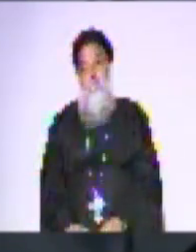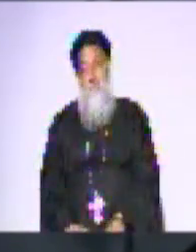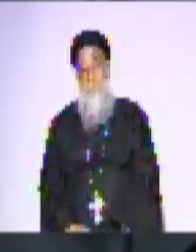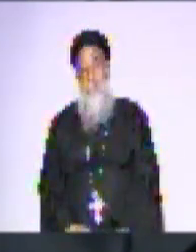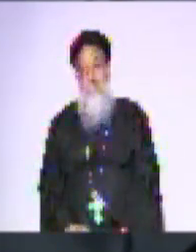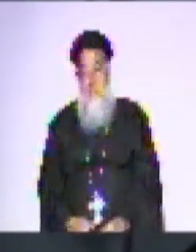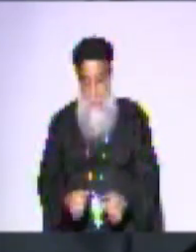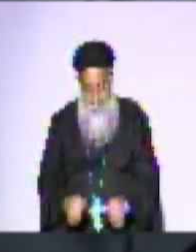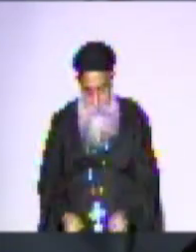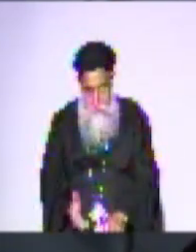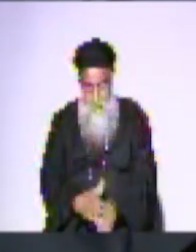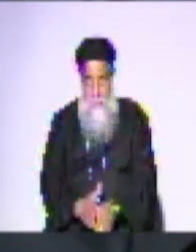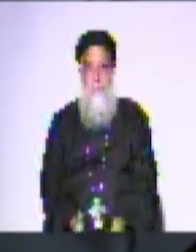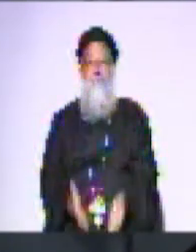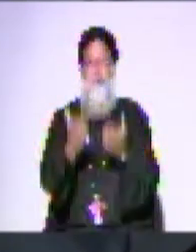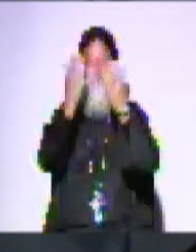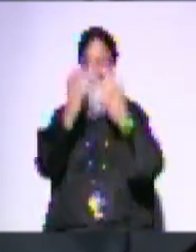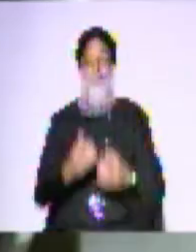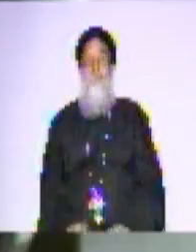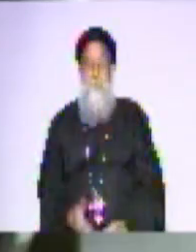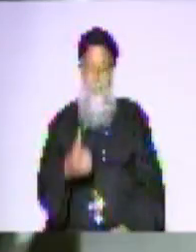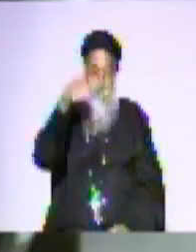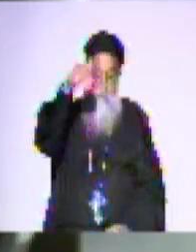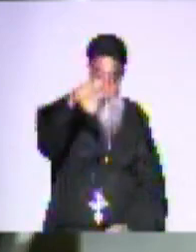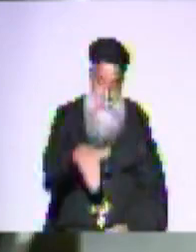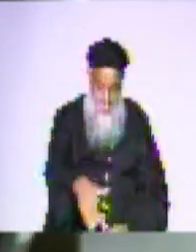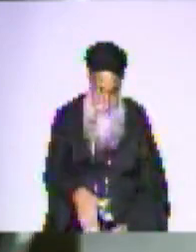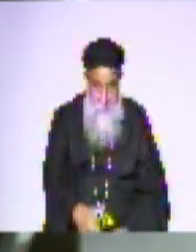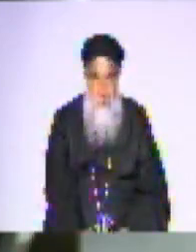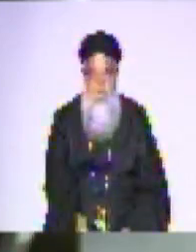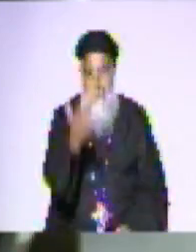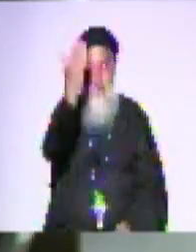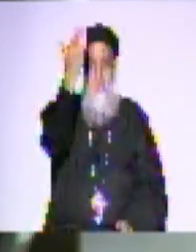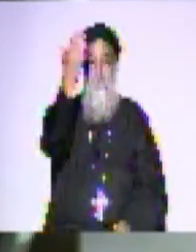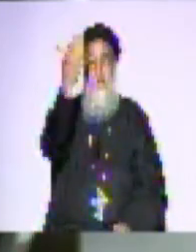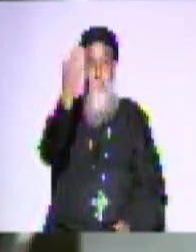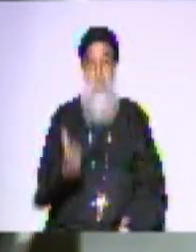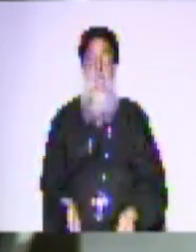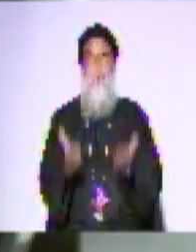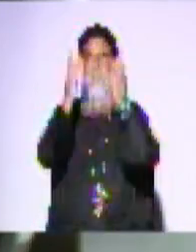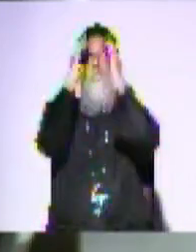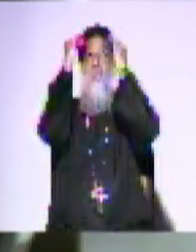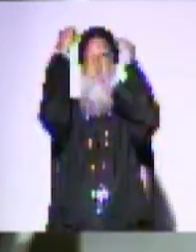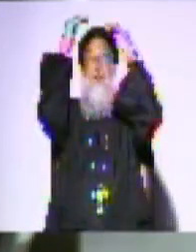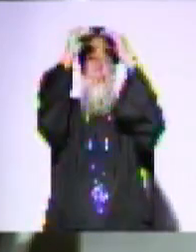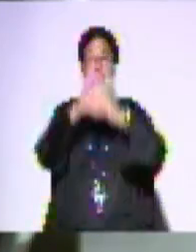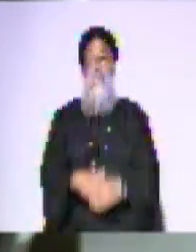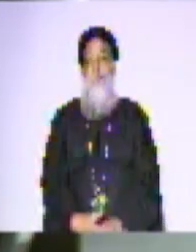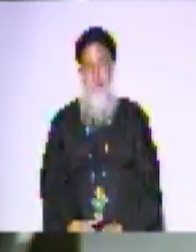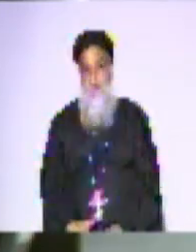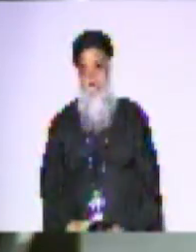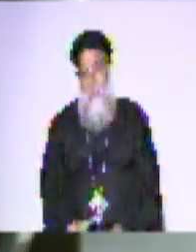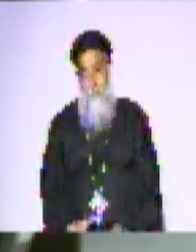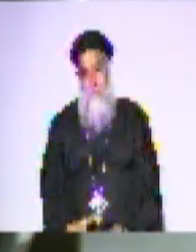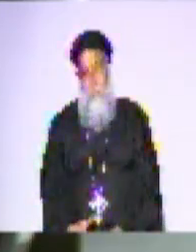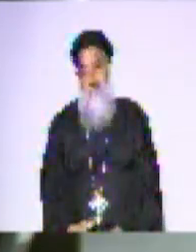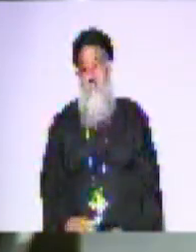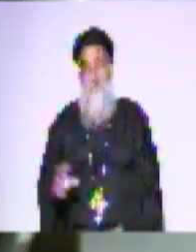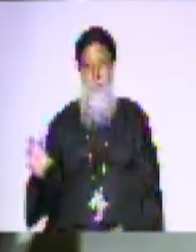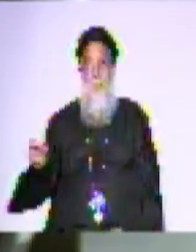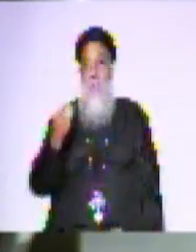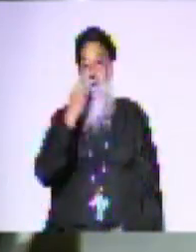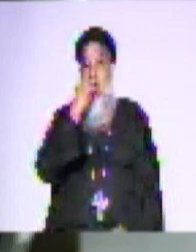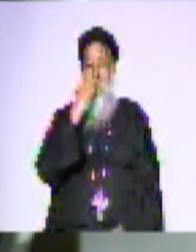للموت والقيام مش كده؟ أو الانحدار. هي بتأكد على القيامة. يعني حتى في إشعياء يقول